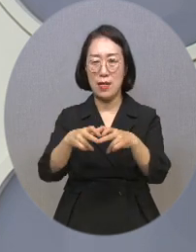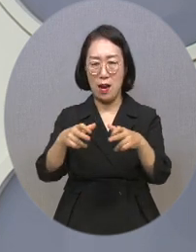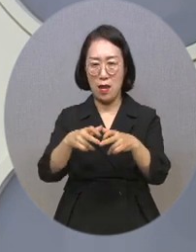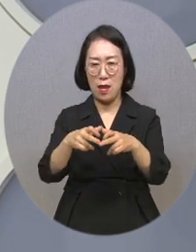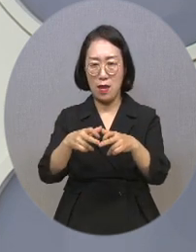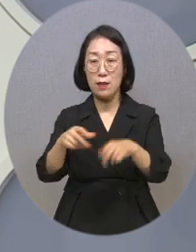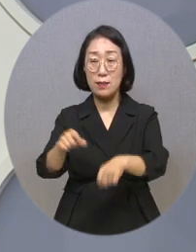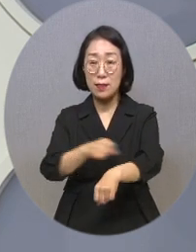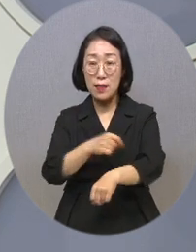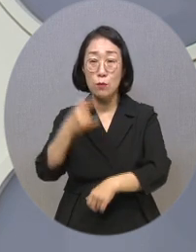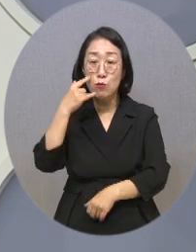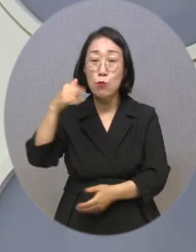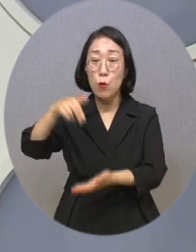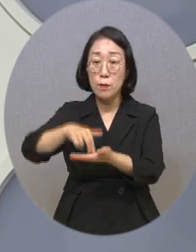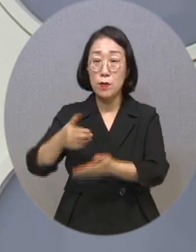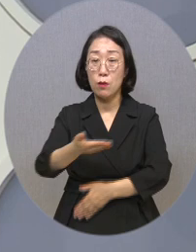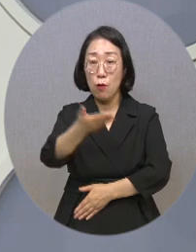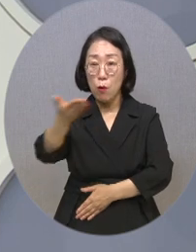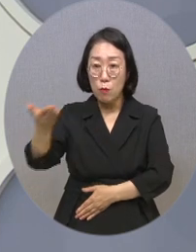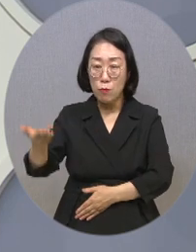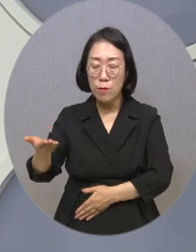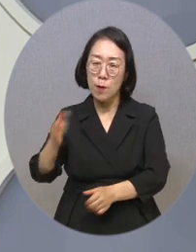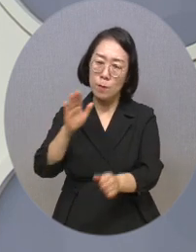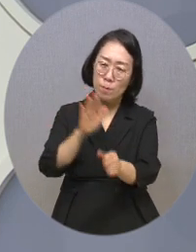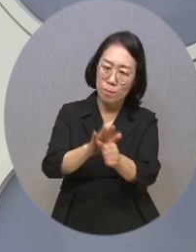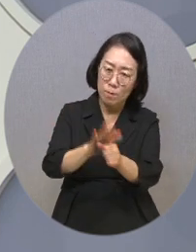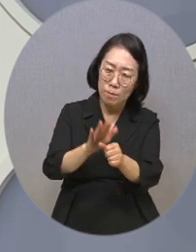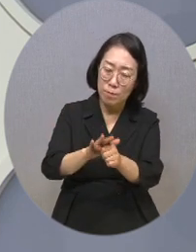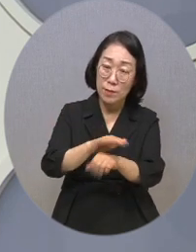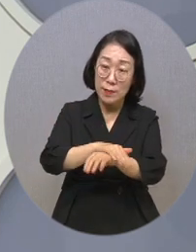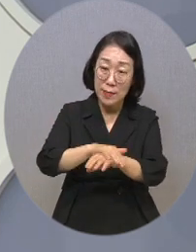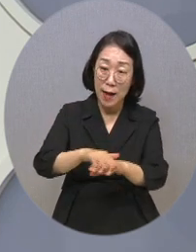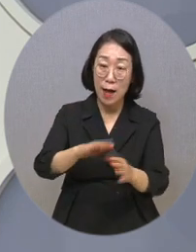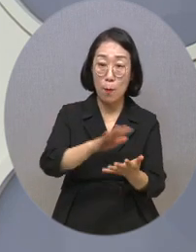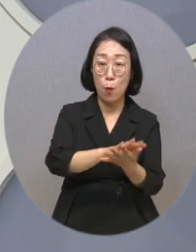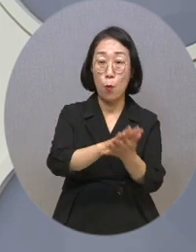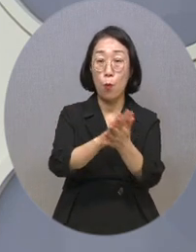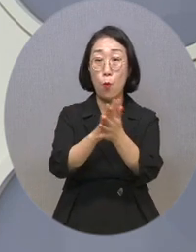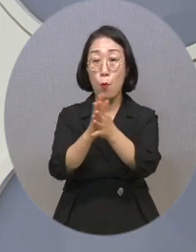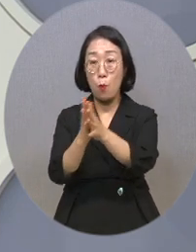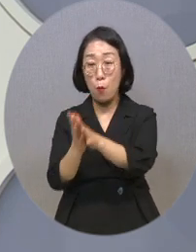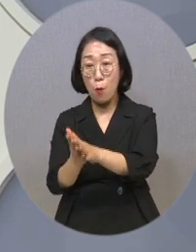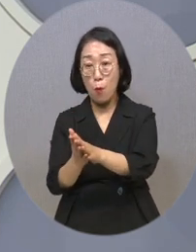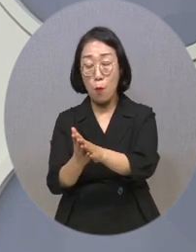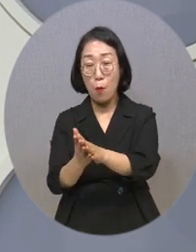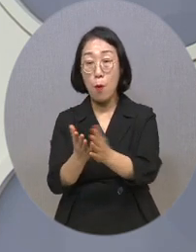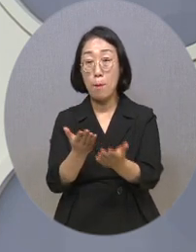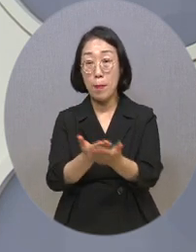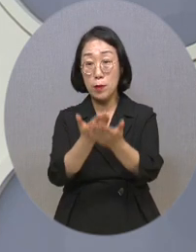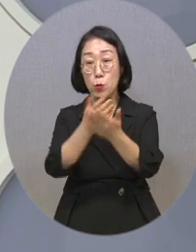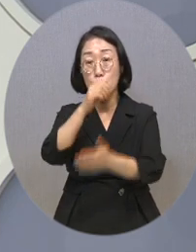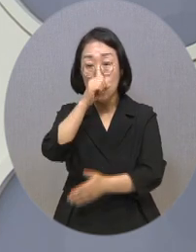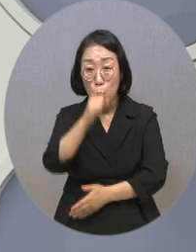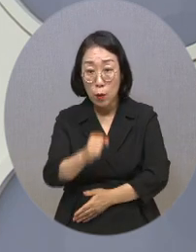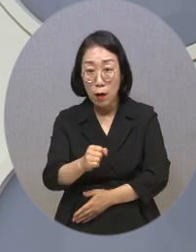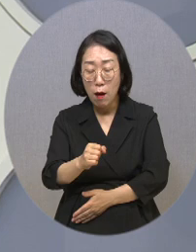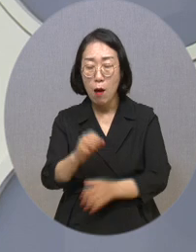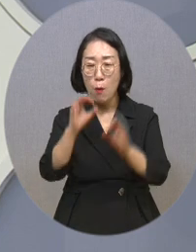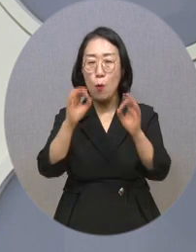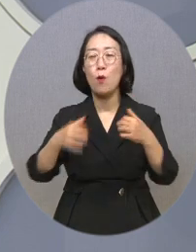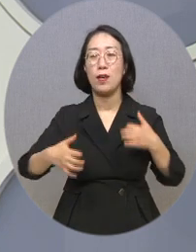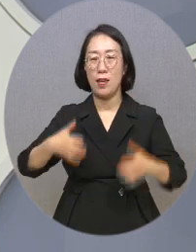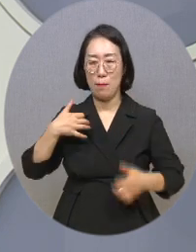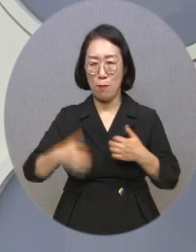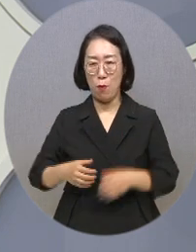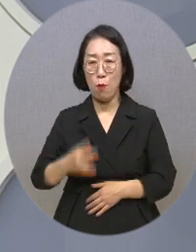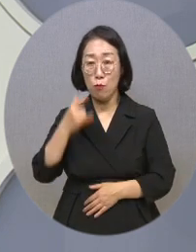그쪽도 특히 또 부모님들이 열심히 하셔서 애들이 좋아지는 모습 잘 보고 계실 겁니다. 네. 저희가 그 부모님들의 어려운